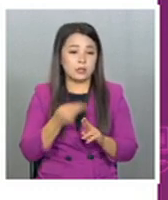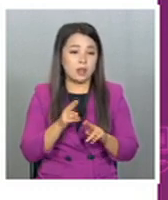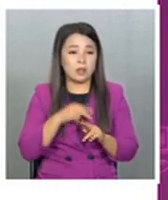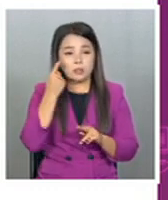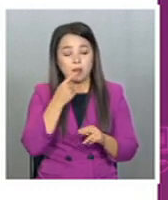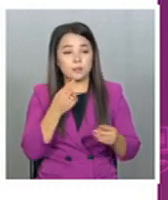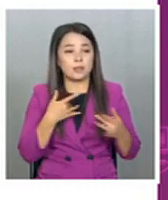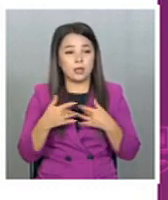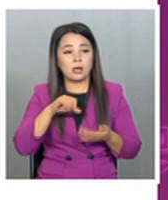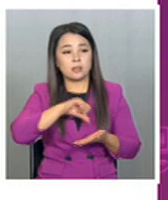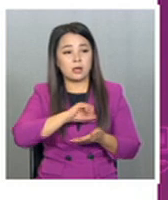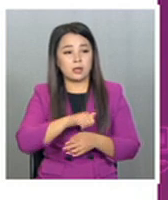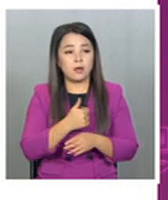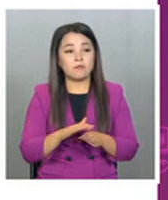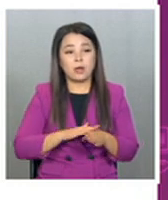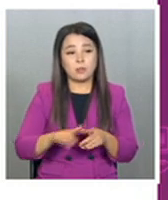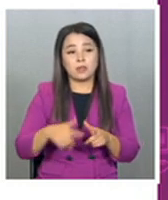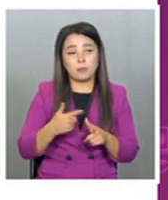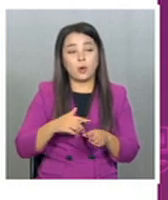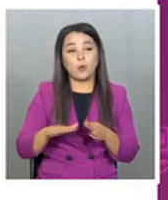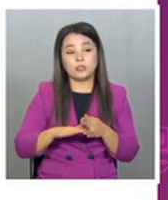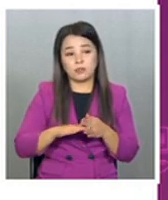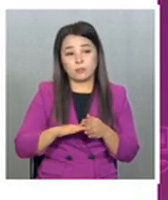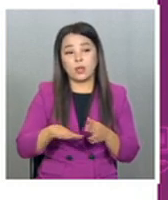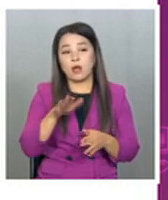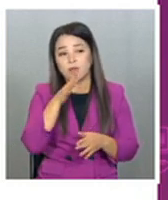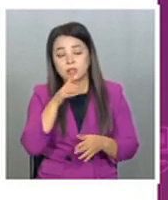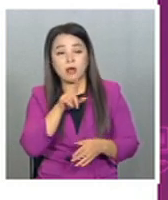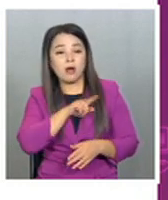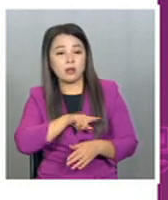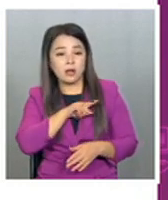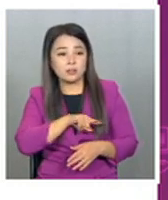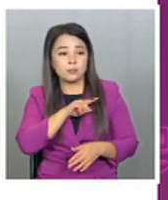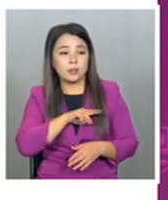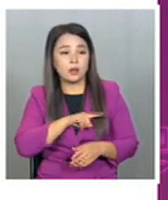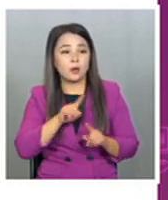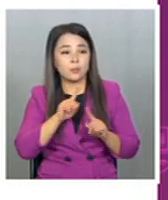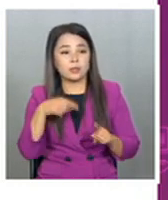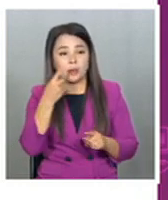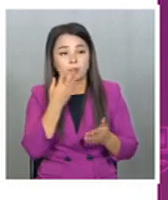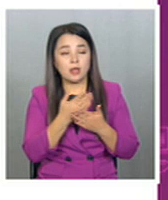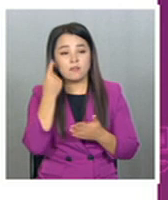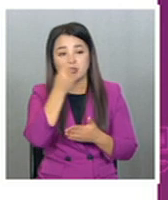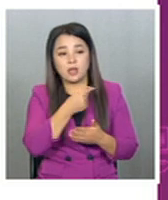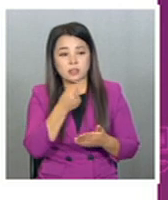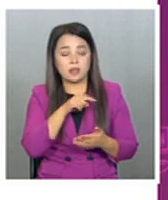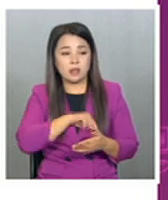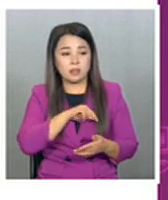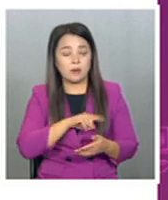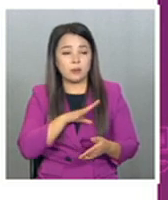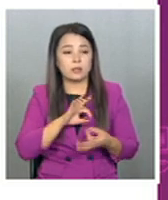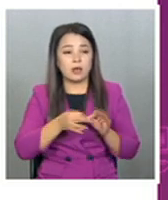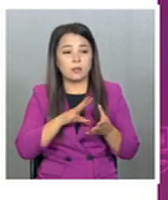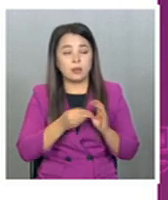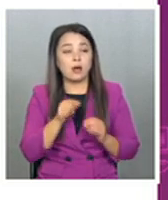портрета героя. Фамилия, имя, отчество, возраст, характер, особые приметы во внешности, особые приметы в